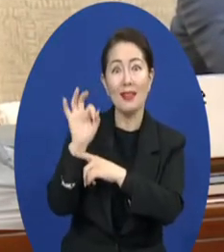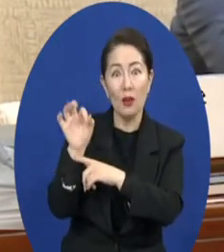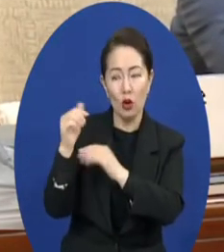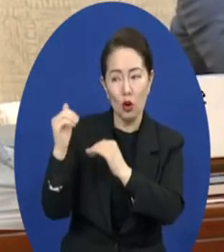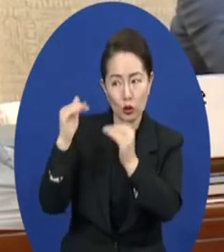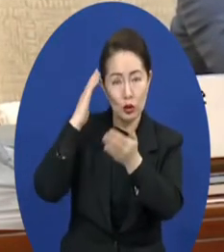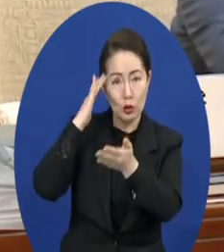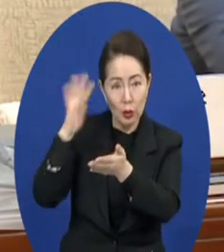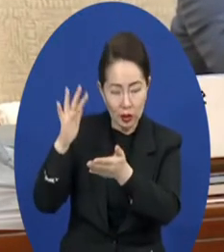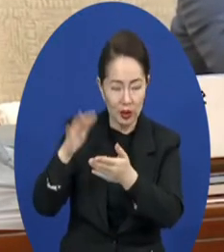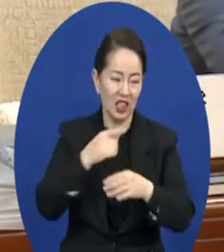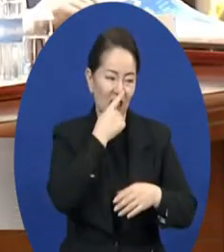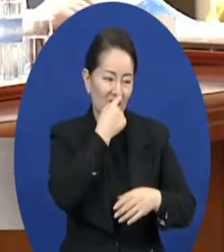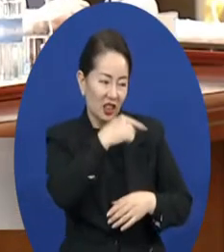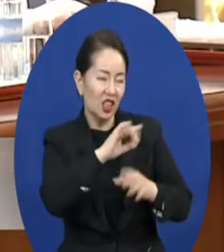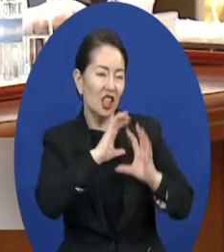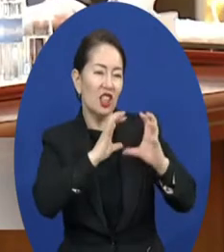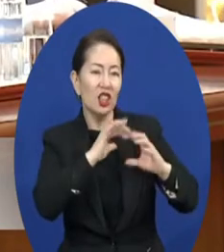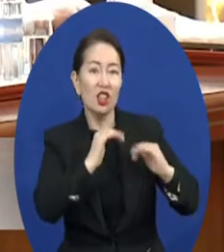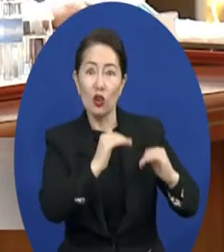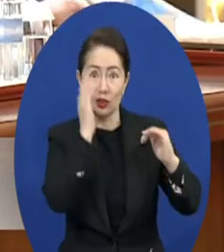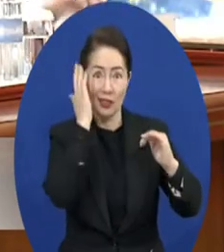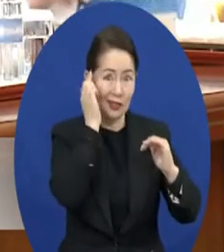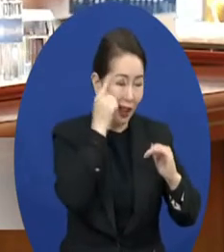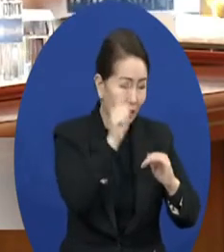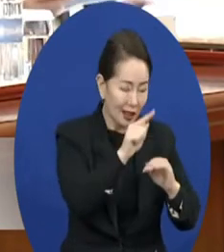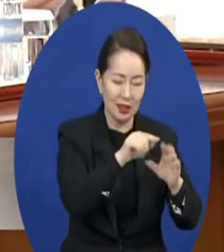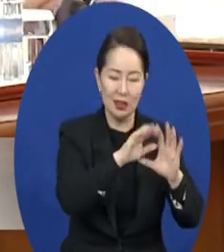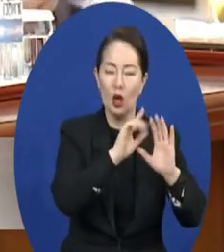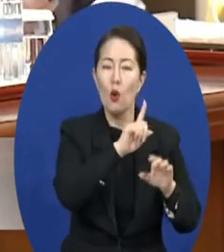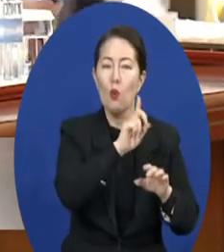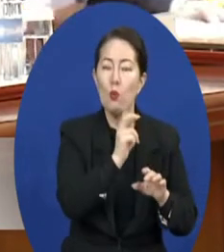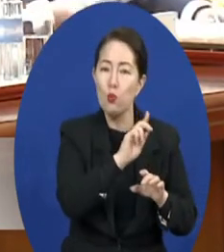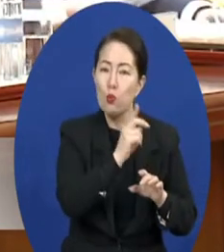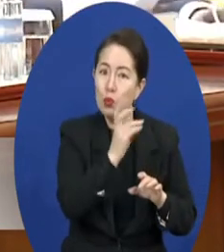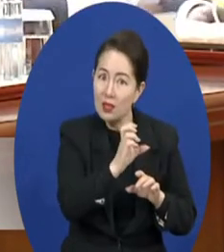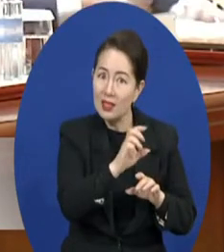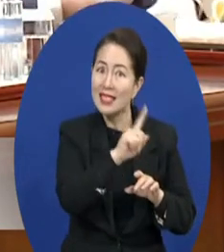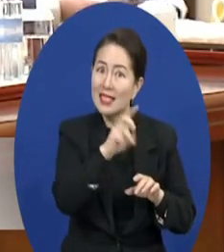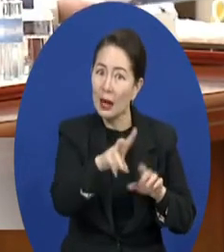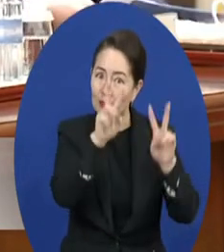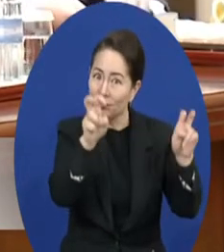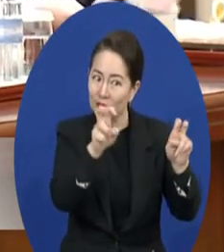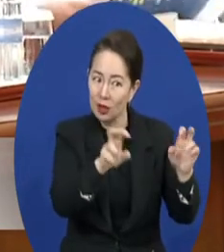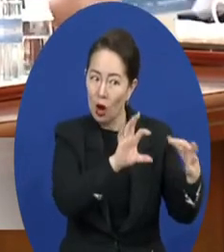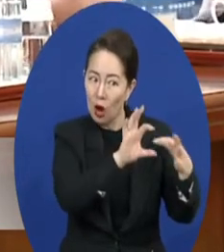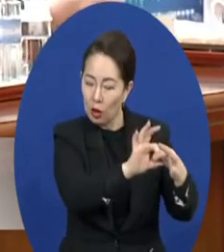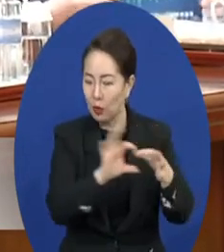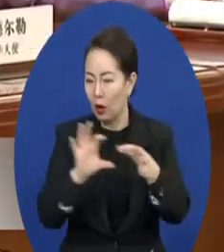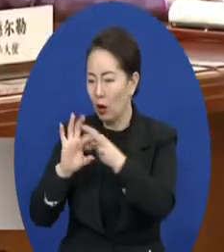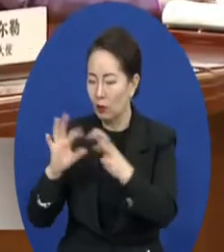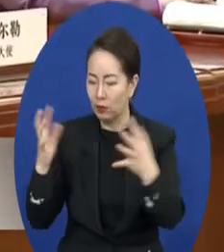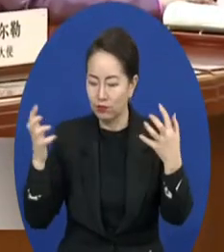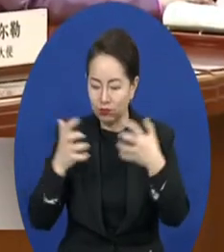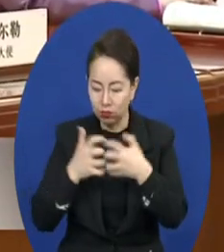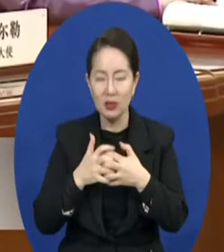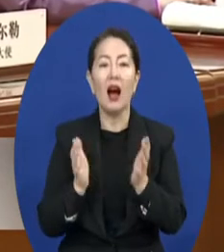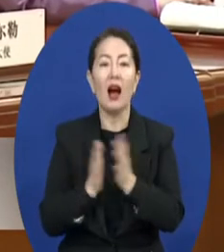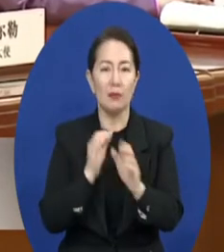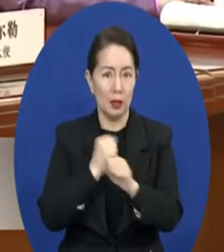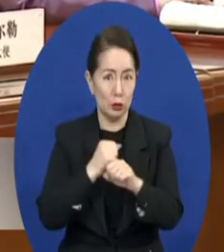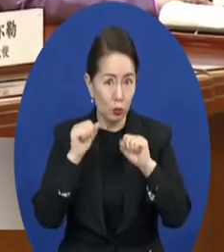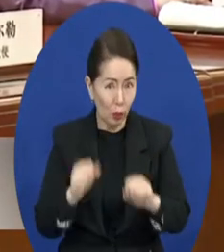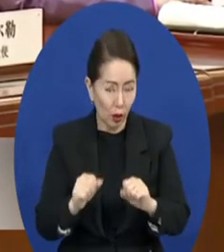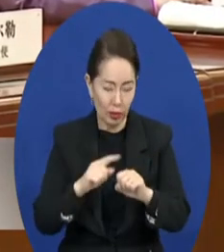сэргэлтийн бодлого болон Хятадын дэлхийн нийтийн хөгжлийн санаачлал, бүс ба зам санаачлалын зорилтуудыг харилцан уялдуулахад хамтран ажиллана.